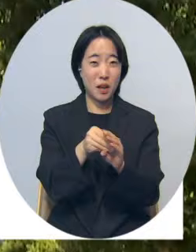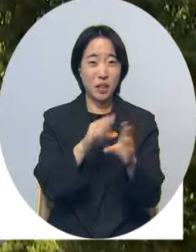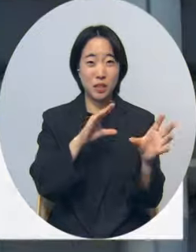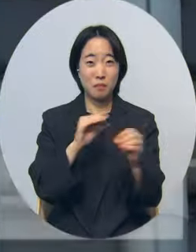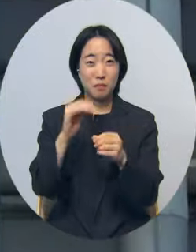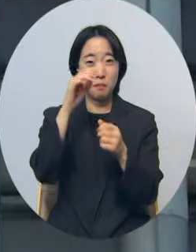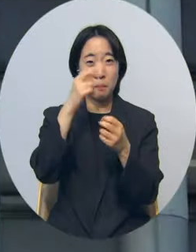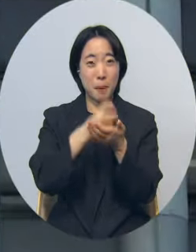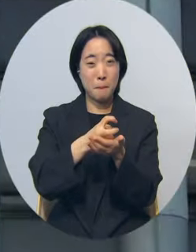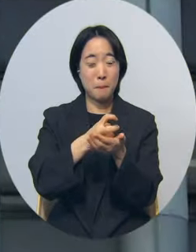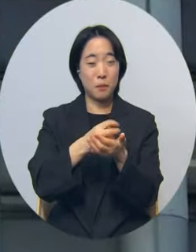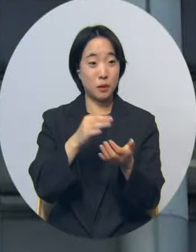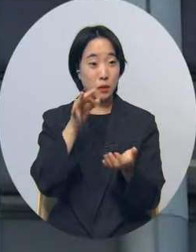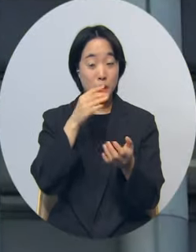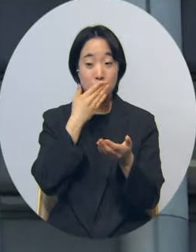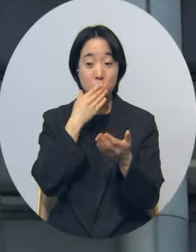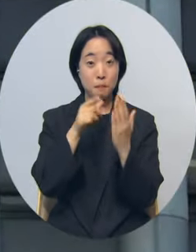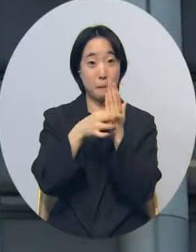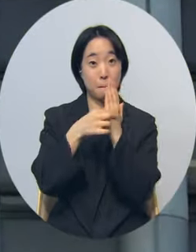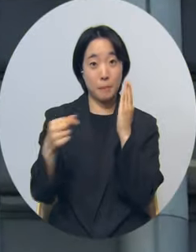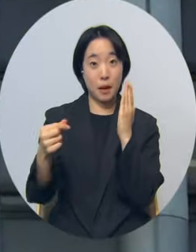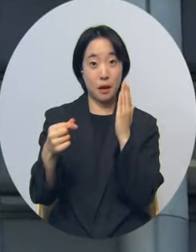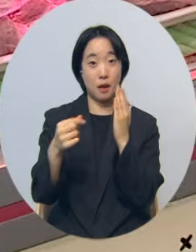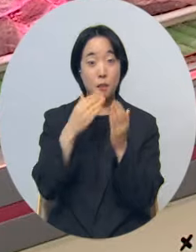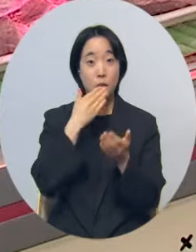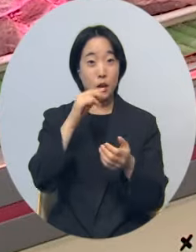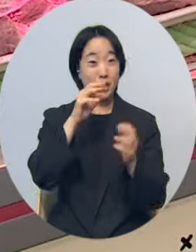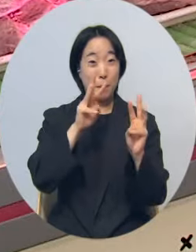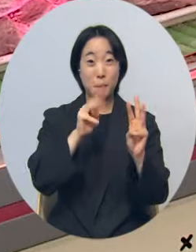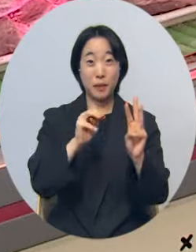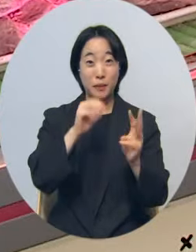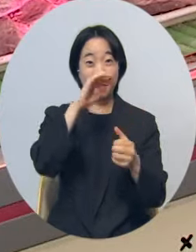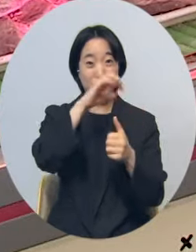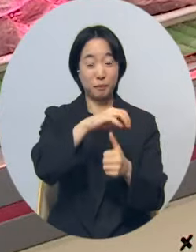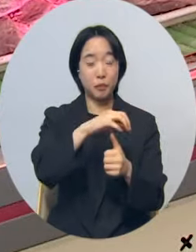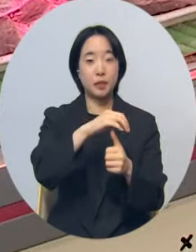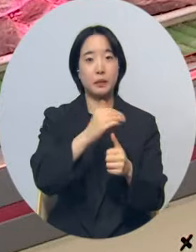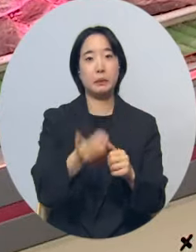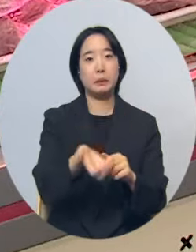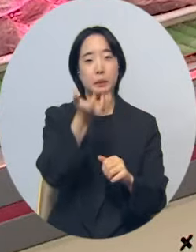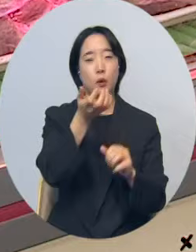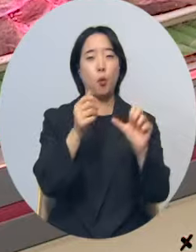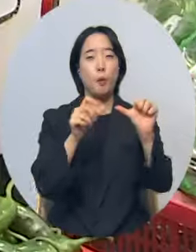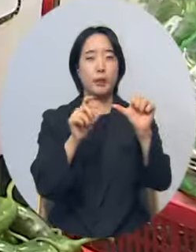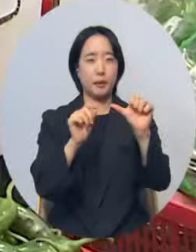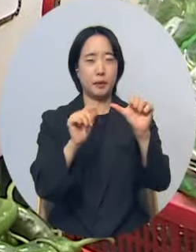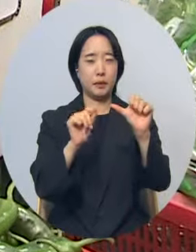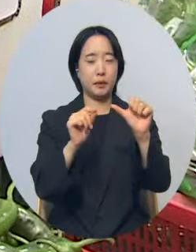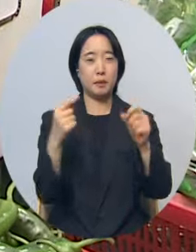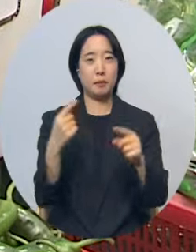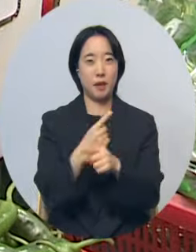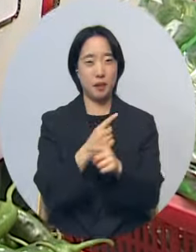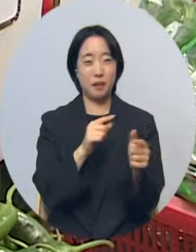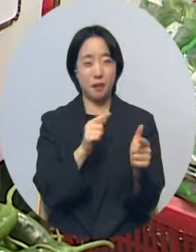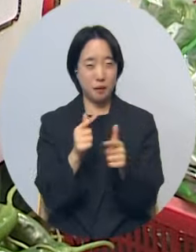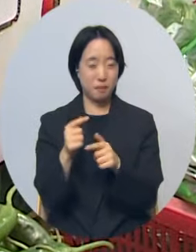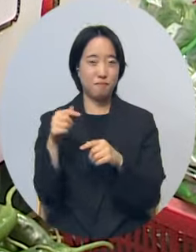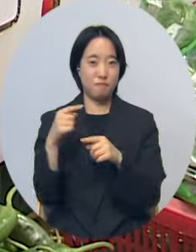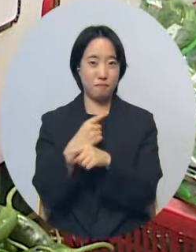가액 한도를 3만 원에서 5만 원으로 높이고 농축수산물 선물 가액 한도 상향도 검토할